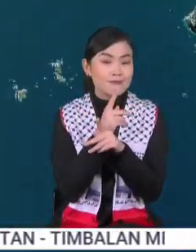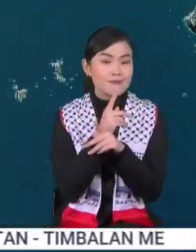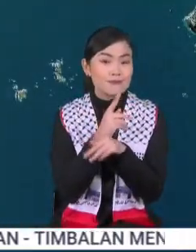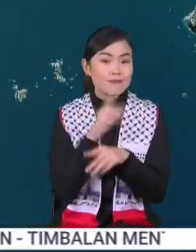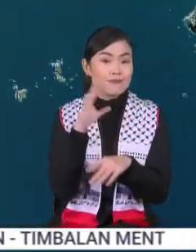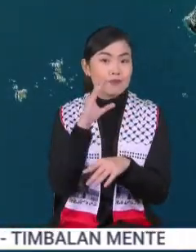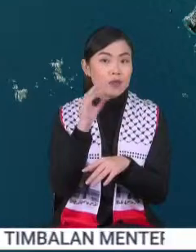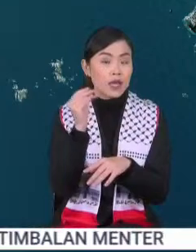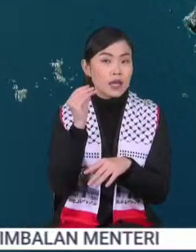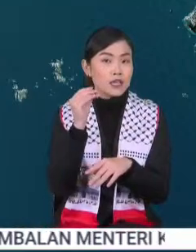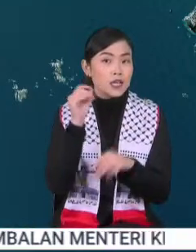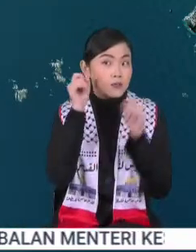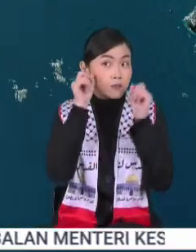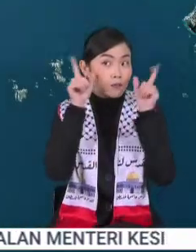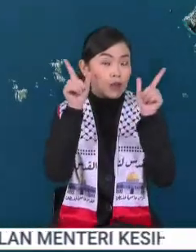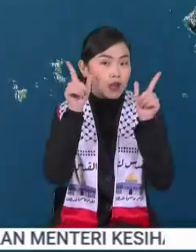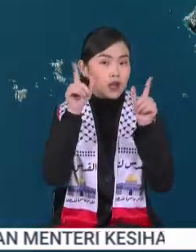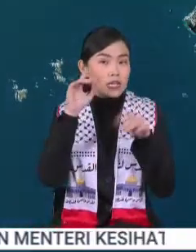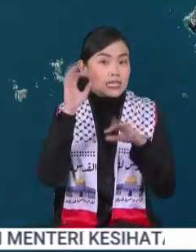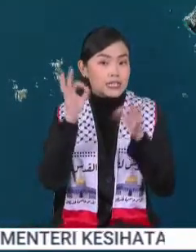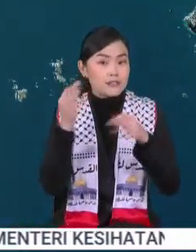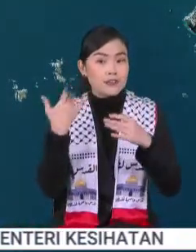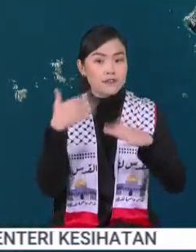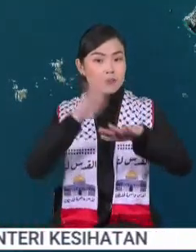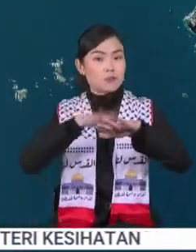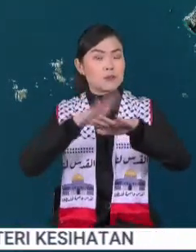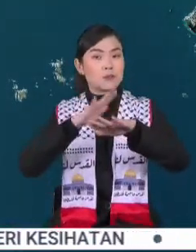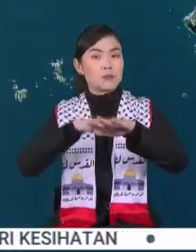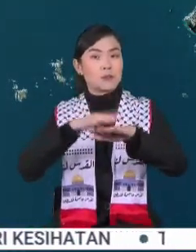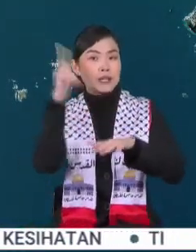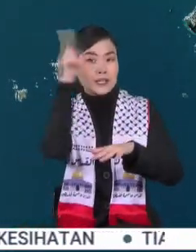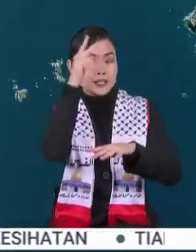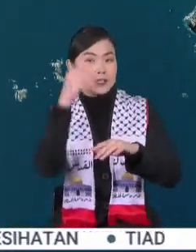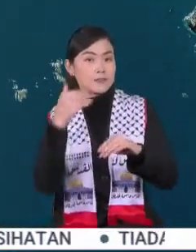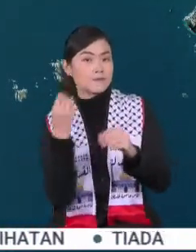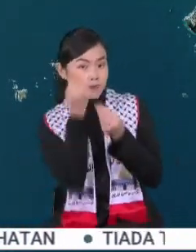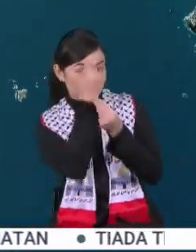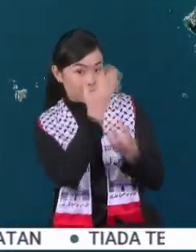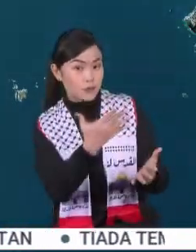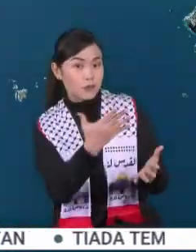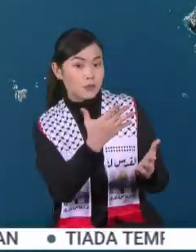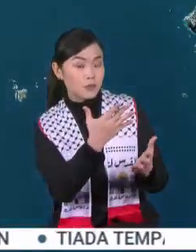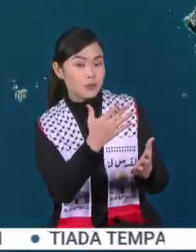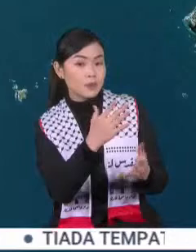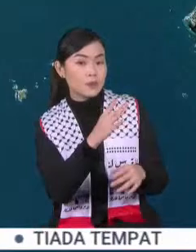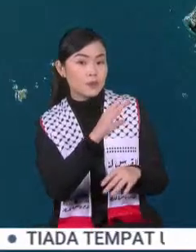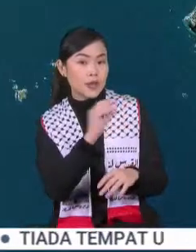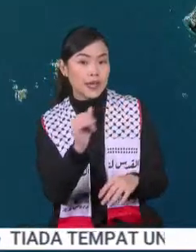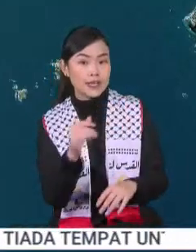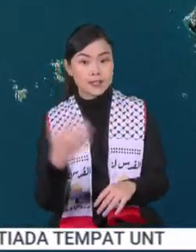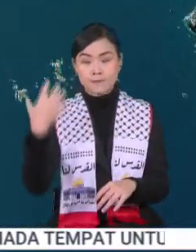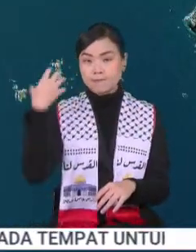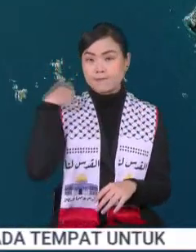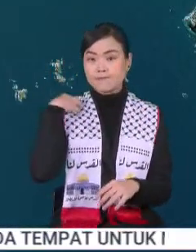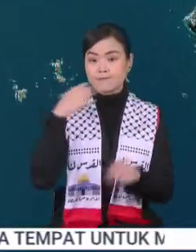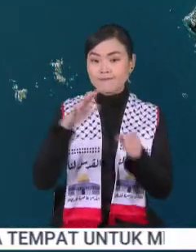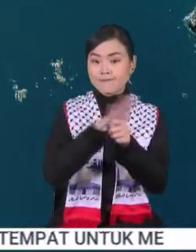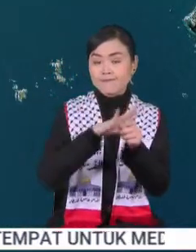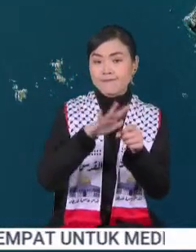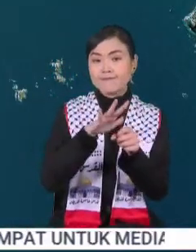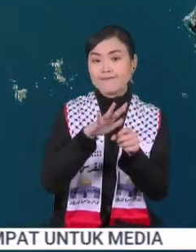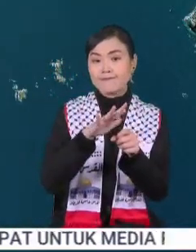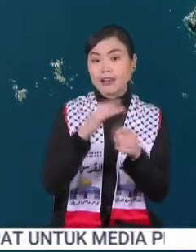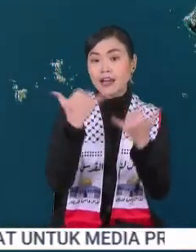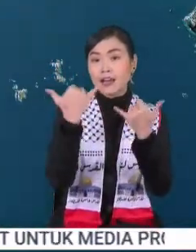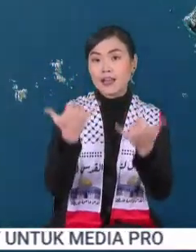dan dengan segala amaran yang bakal dikeluarkan oleh pihak kami serta pihak berkuasa tempatan terutamanya